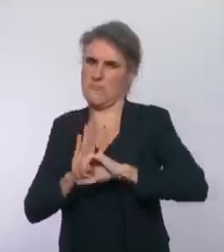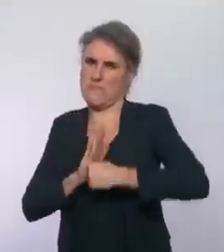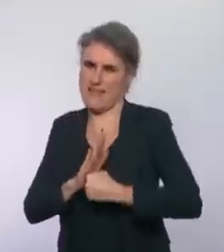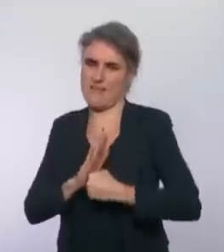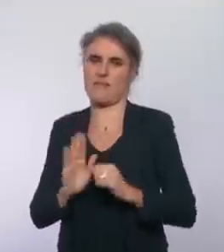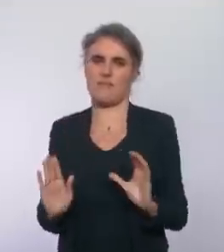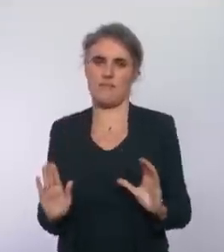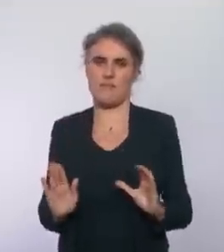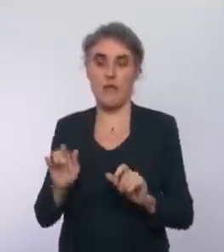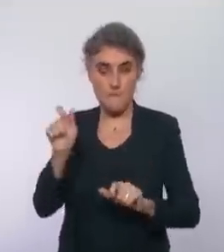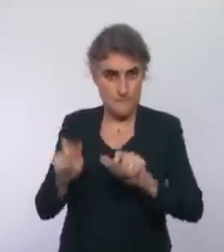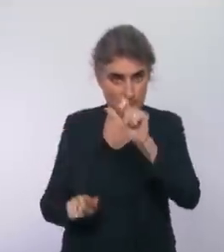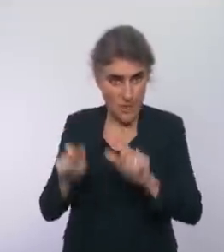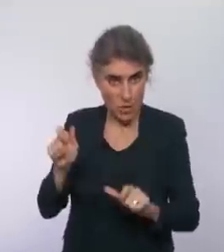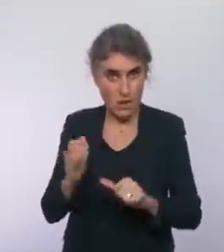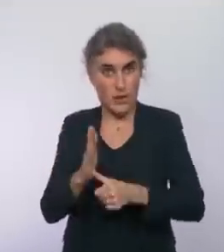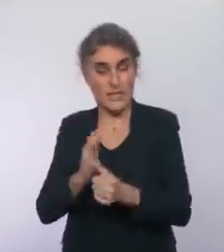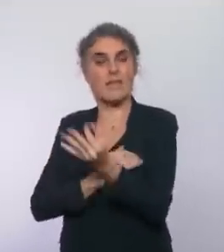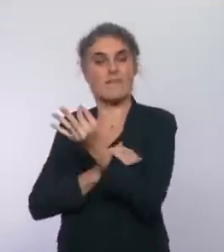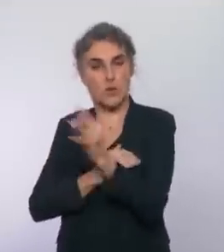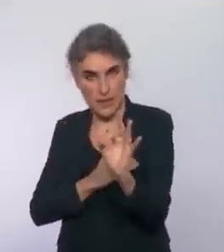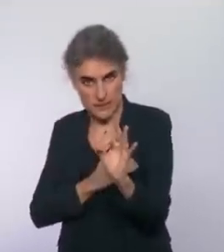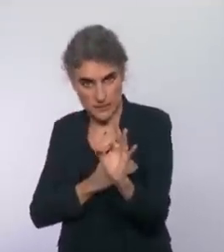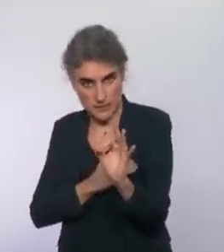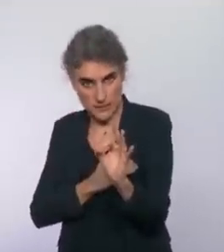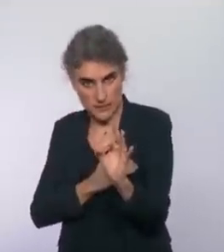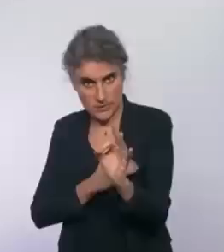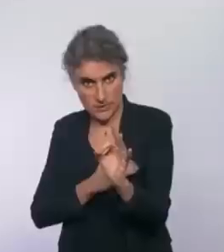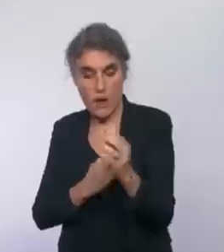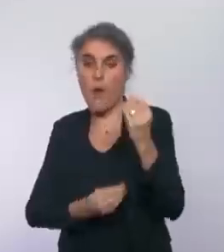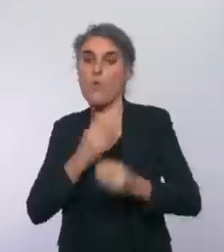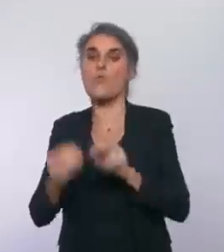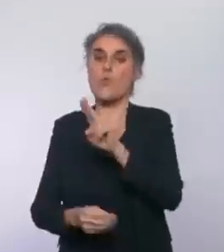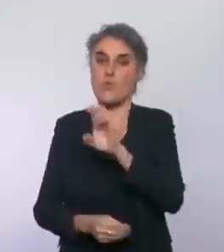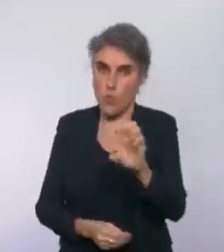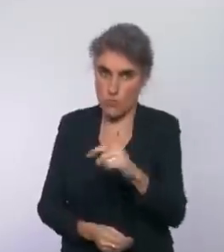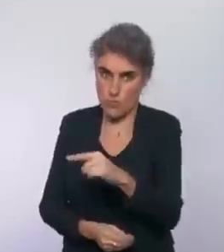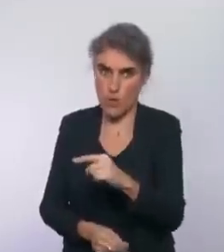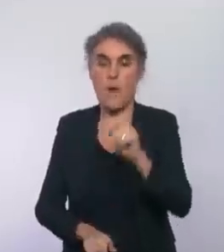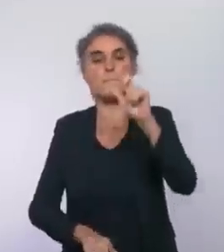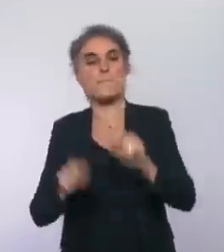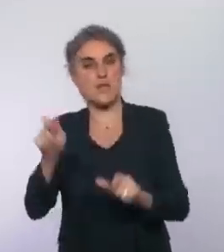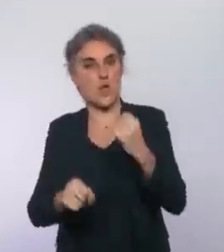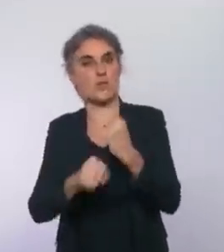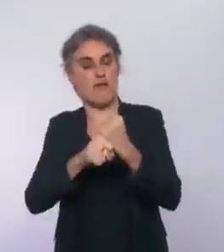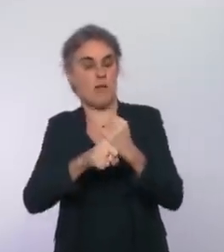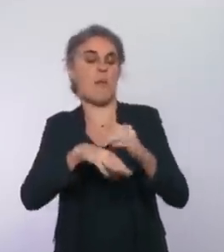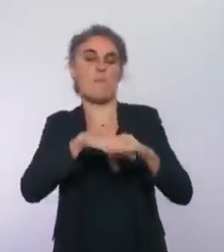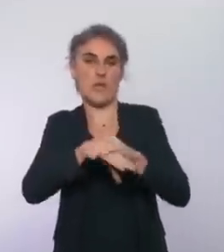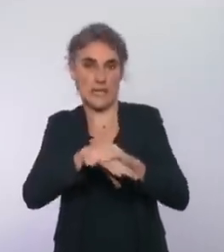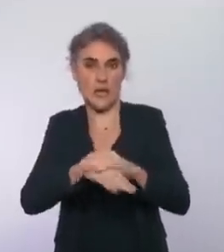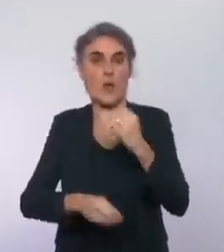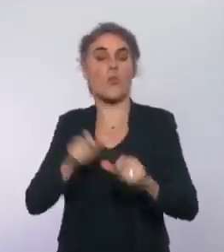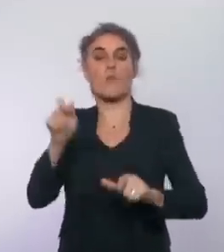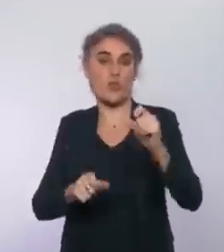les personnes qui sont de nationalité française, ressortissants européens, les personnels diplomatiques et les personnels navigants